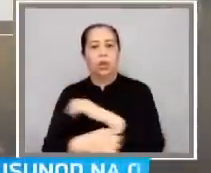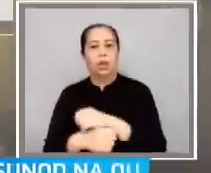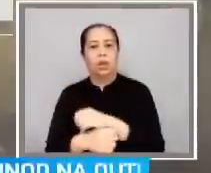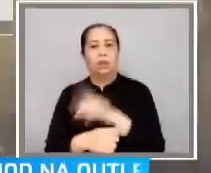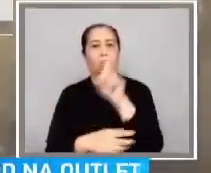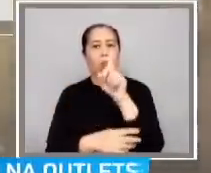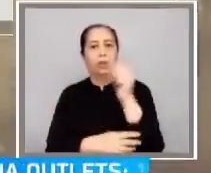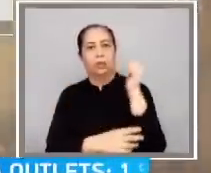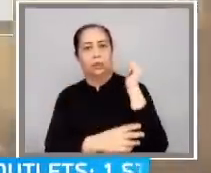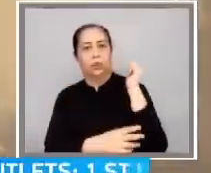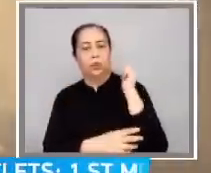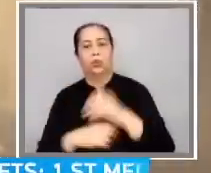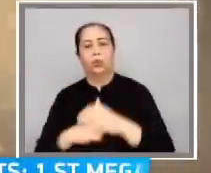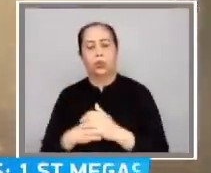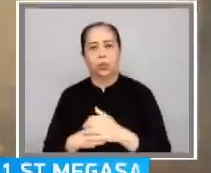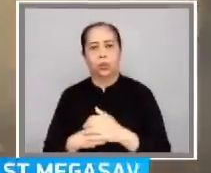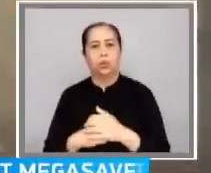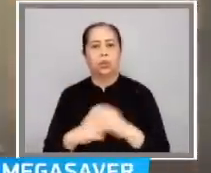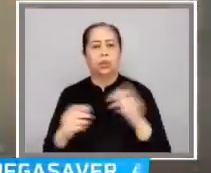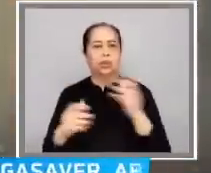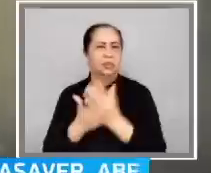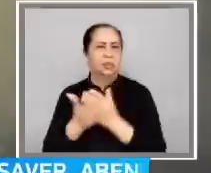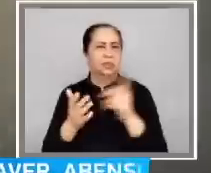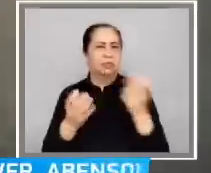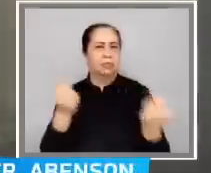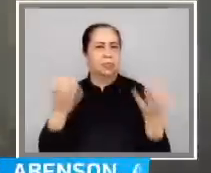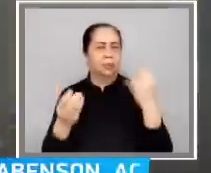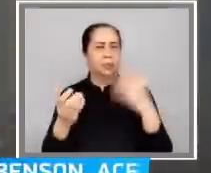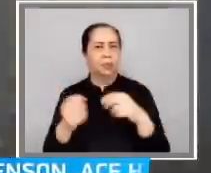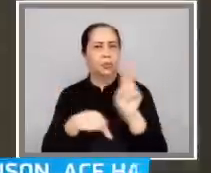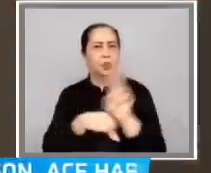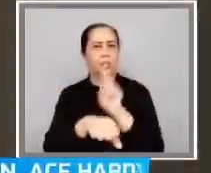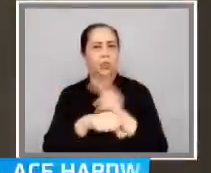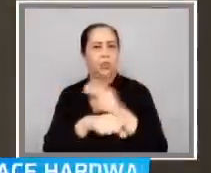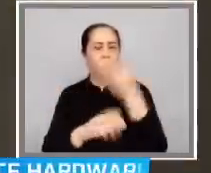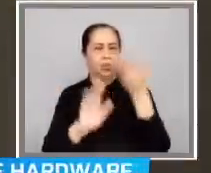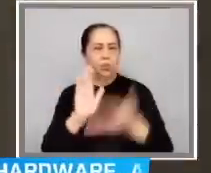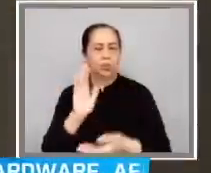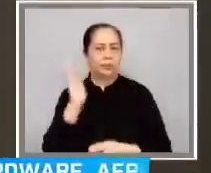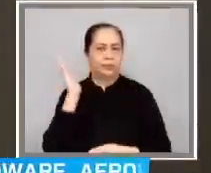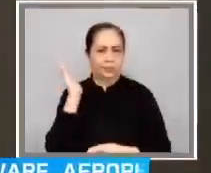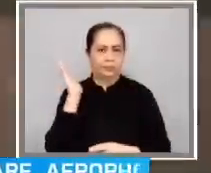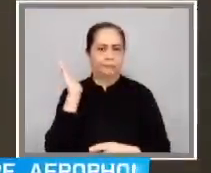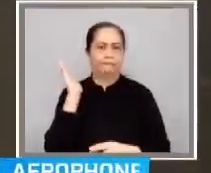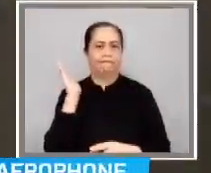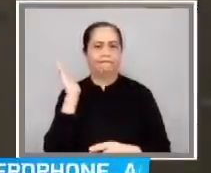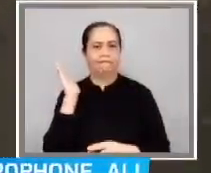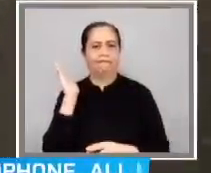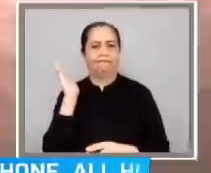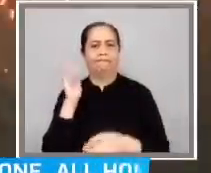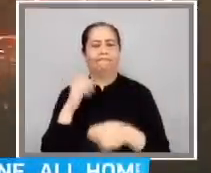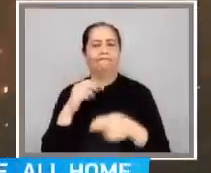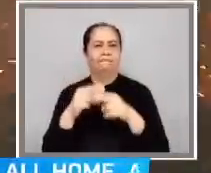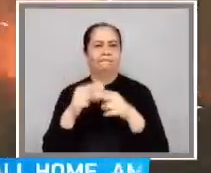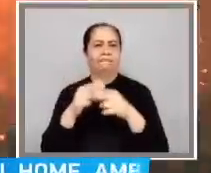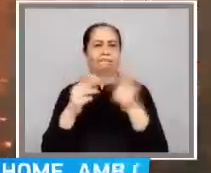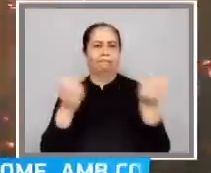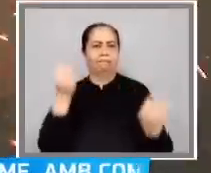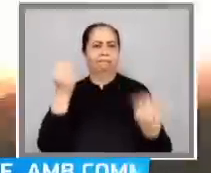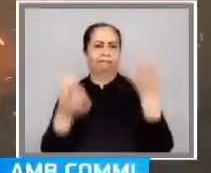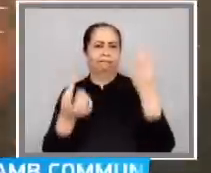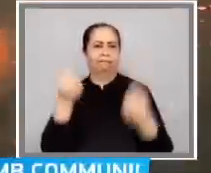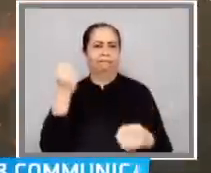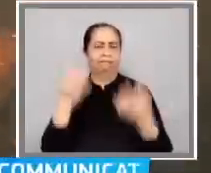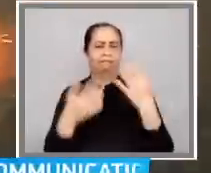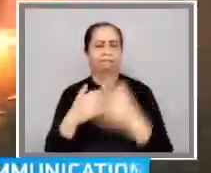sa likod. Ilan po sa mga paputok na ginamit ay boga, quitis, whistle bomb, 5-star, Judas